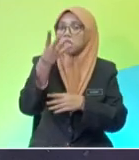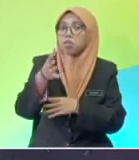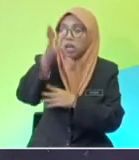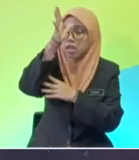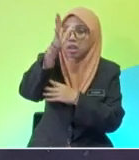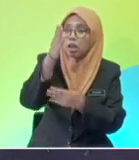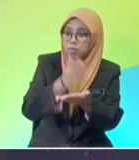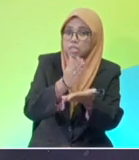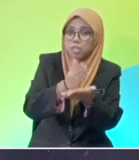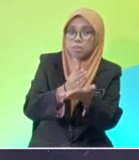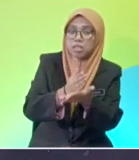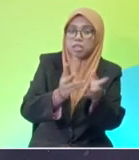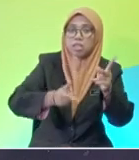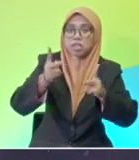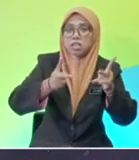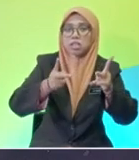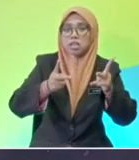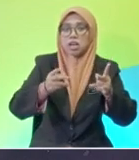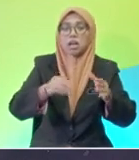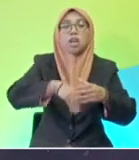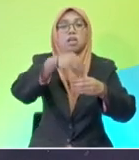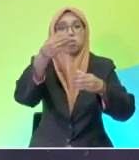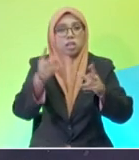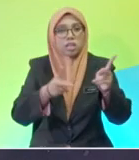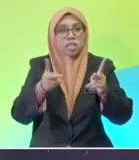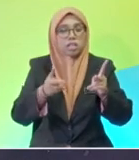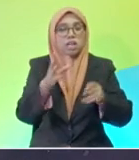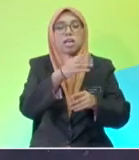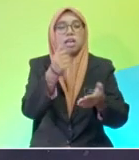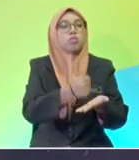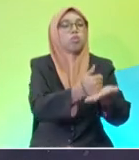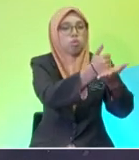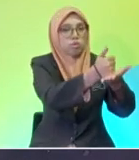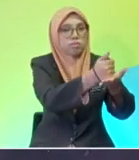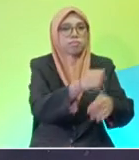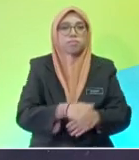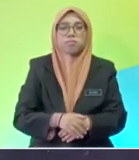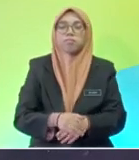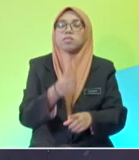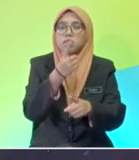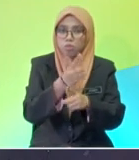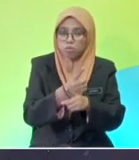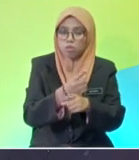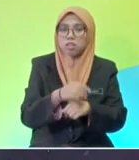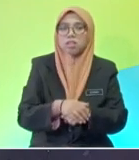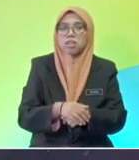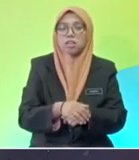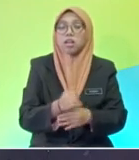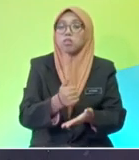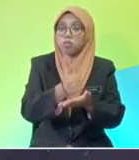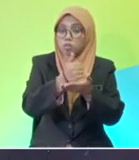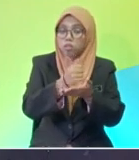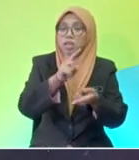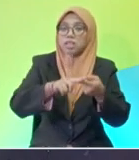keluar dan tolong yang mana saya boleh itu yang paling tepat bantu Kawan ataupun acak